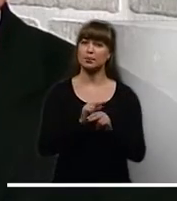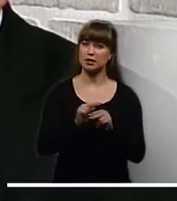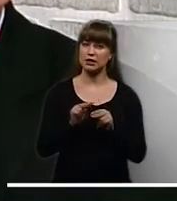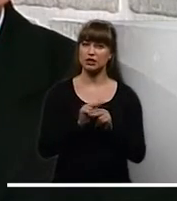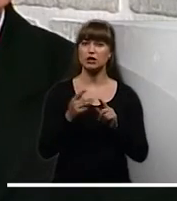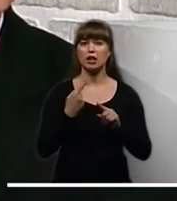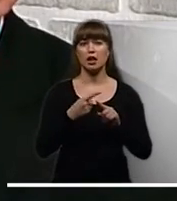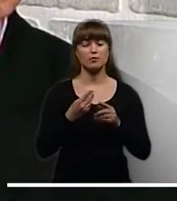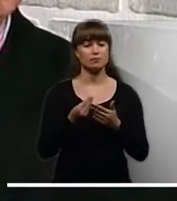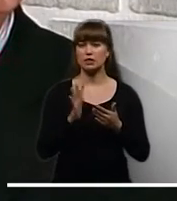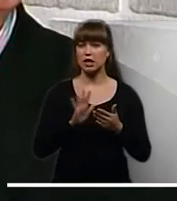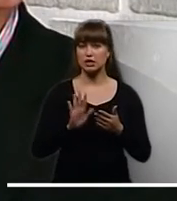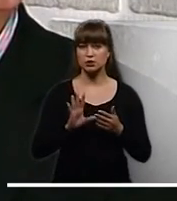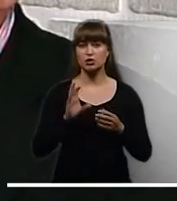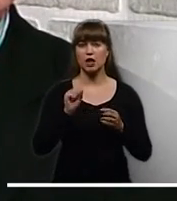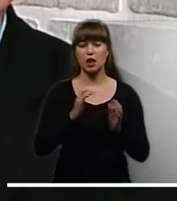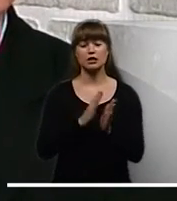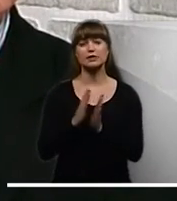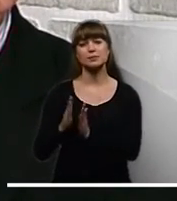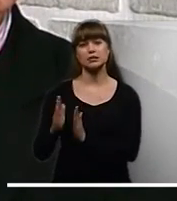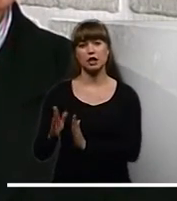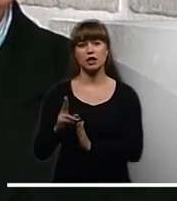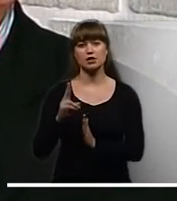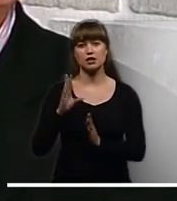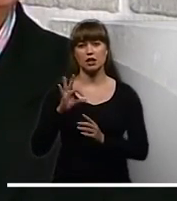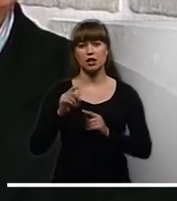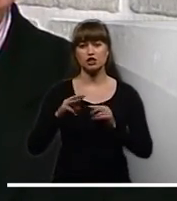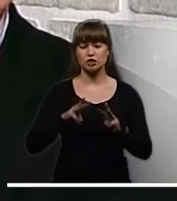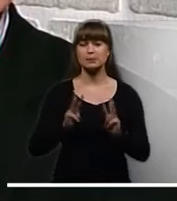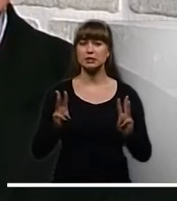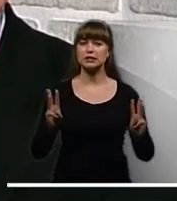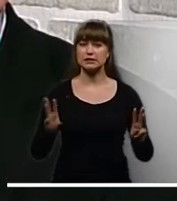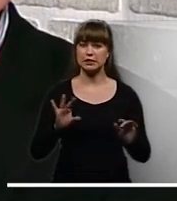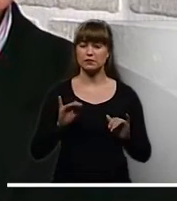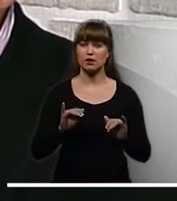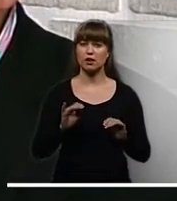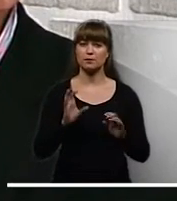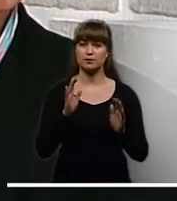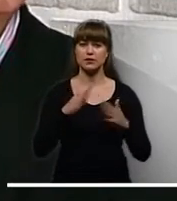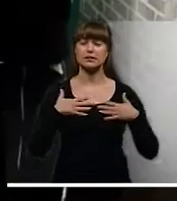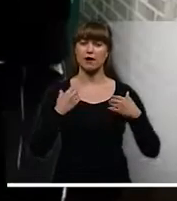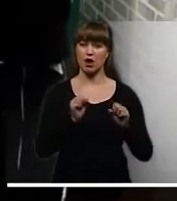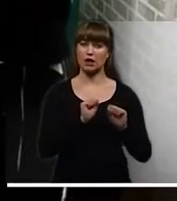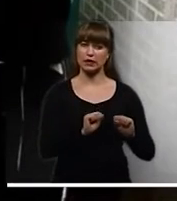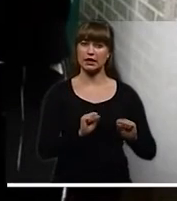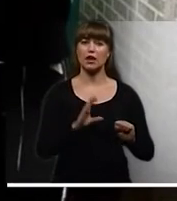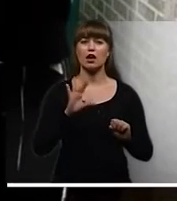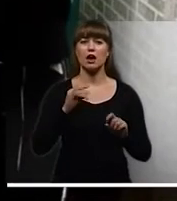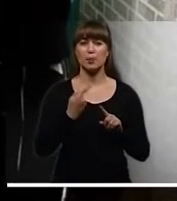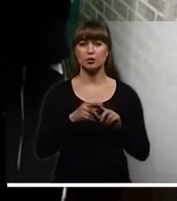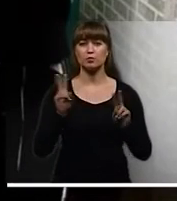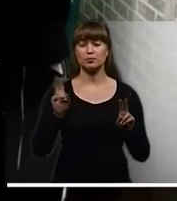лечения, дорогостоящие. Они распределяются через Министерство здравоохранения. Я не буду называть препараты